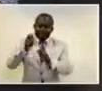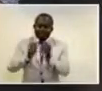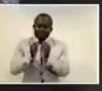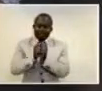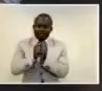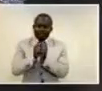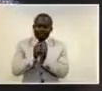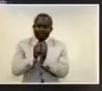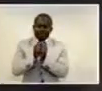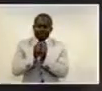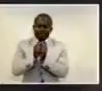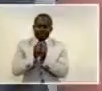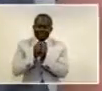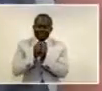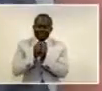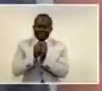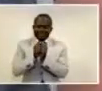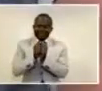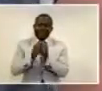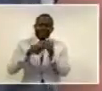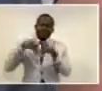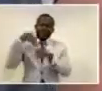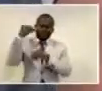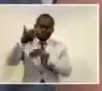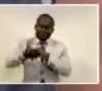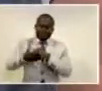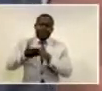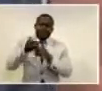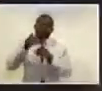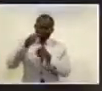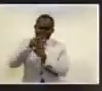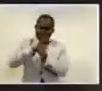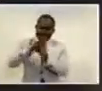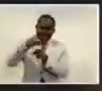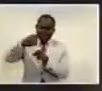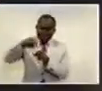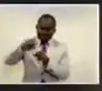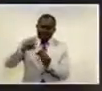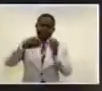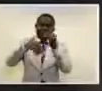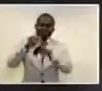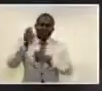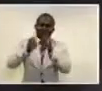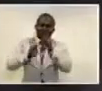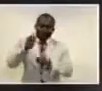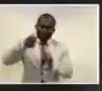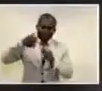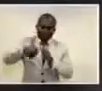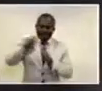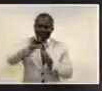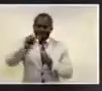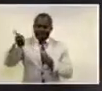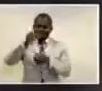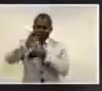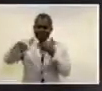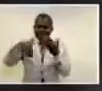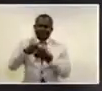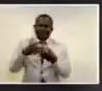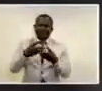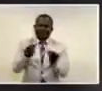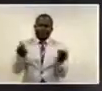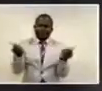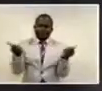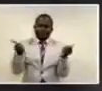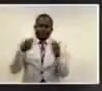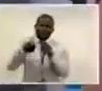kugira ngo usobanurire nyuma yaho wowe uzuza ubuziranenge ucuruza amata yawe ibindi byose bizi icyo